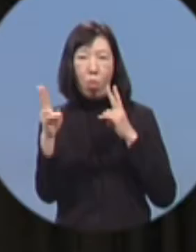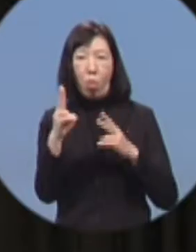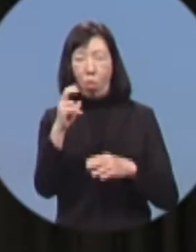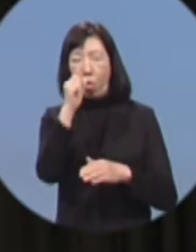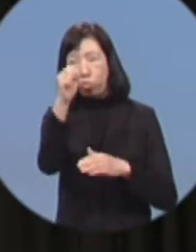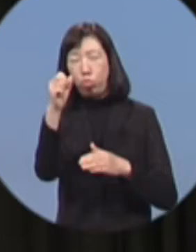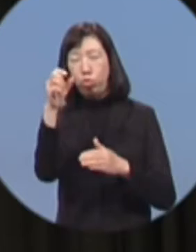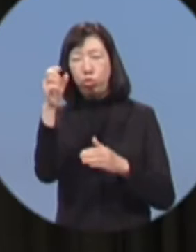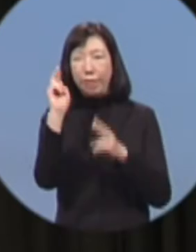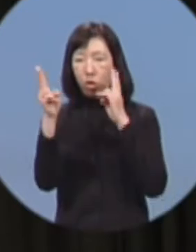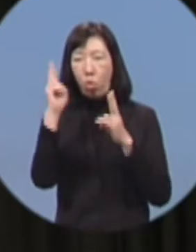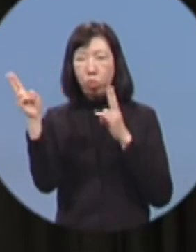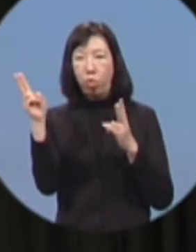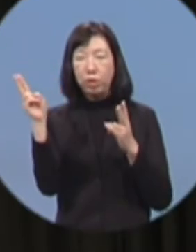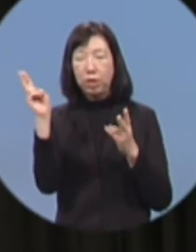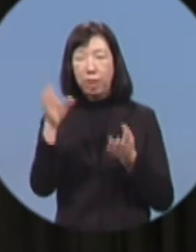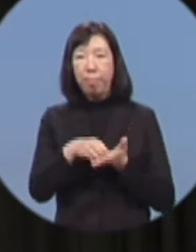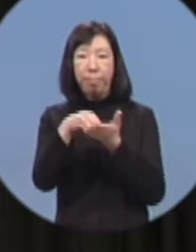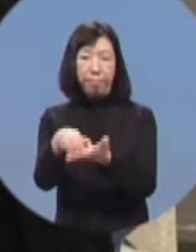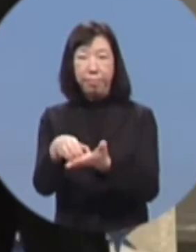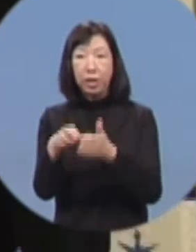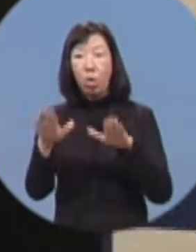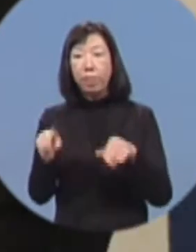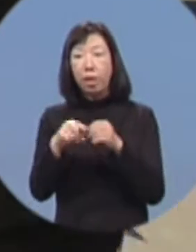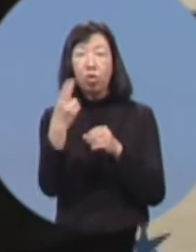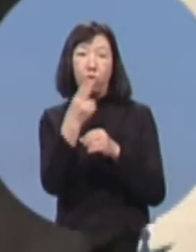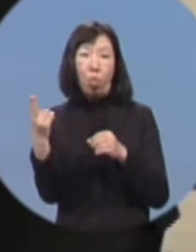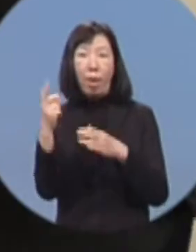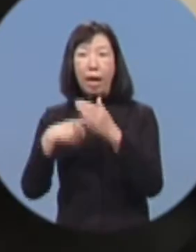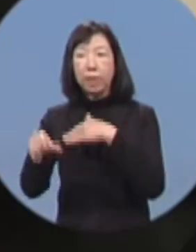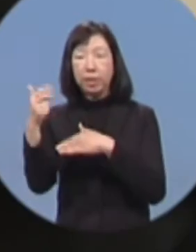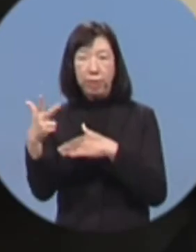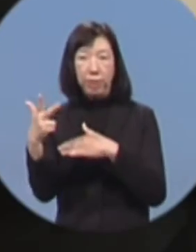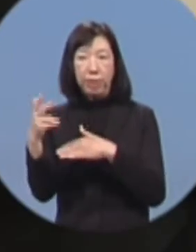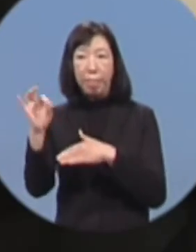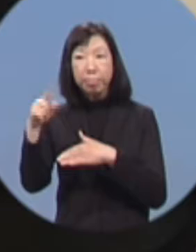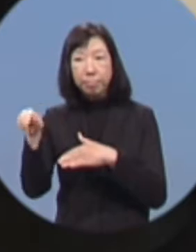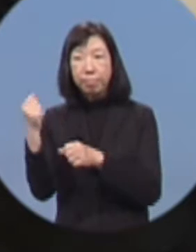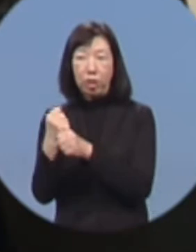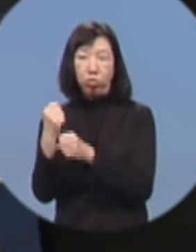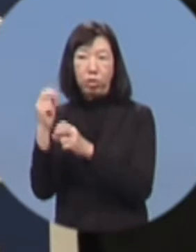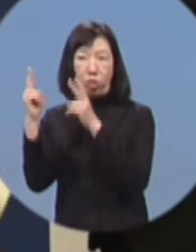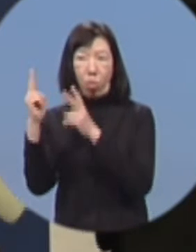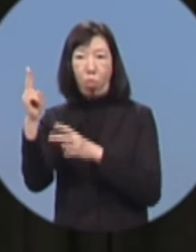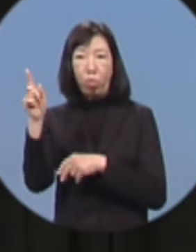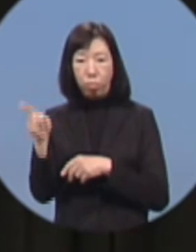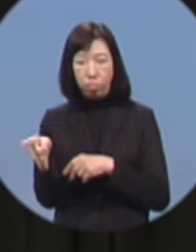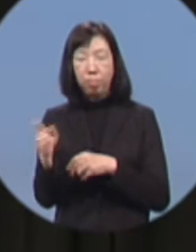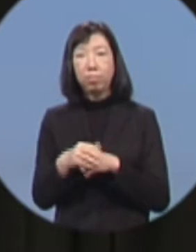秀企業として表彰しています。今年度は旭市で麺類製造業を営む企業